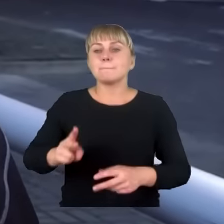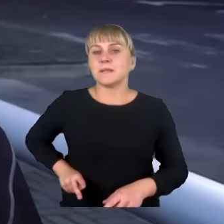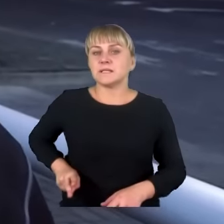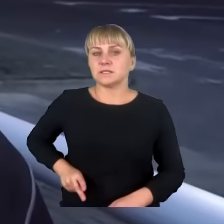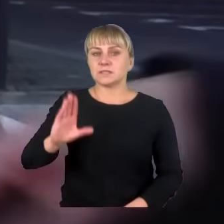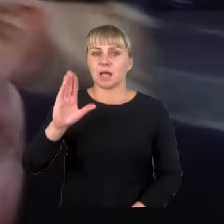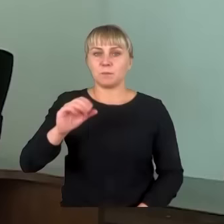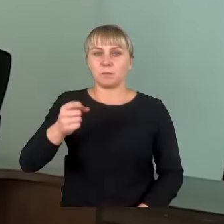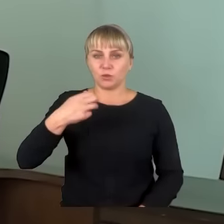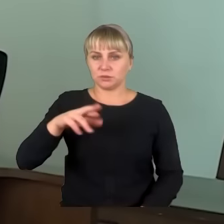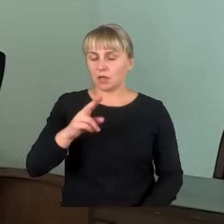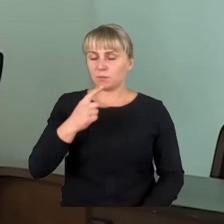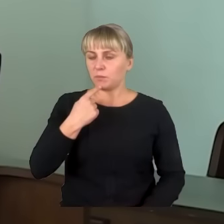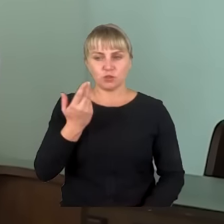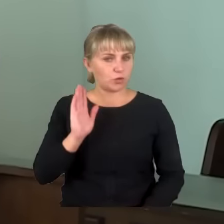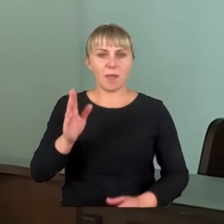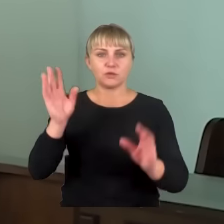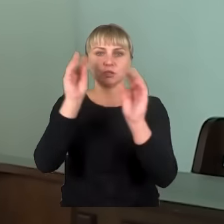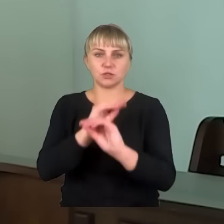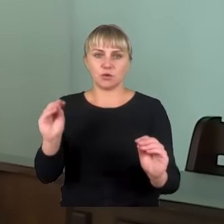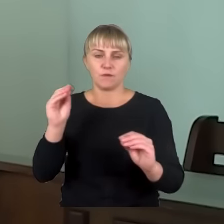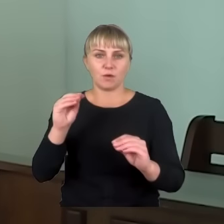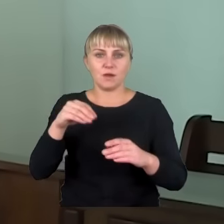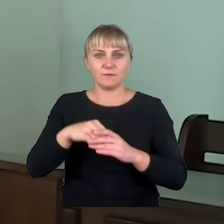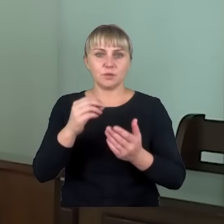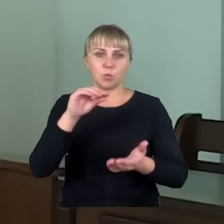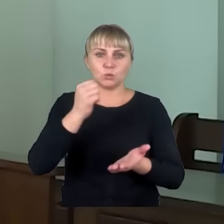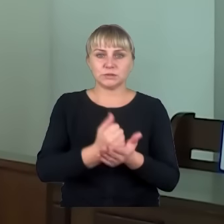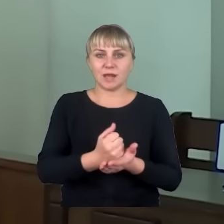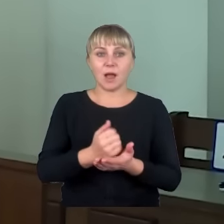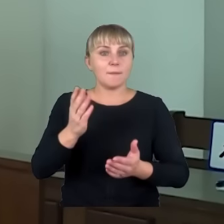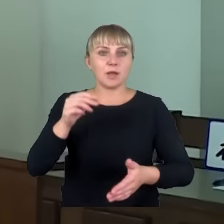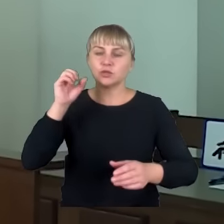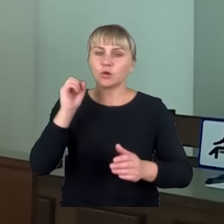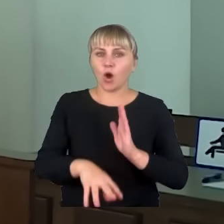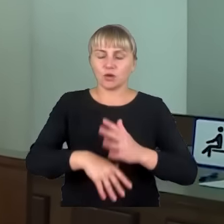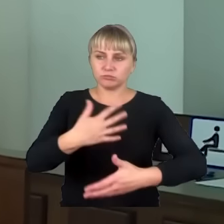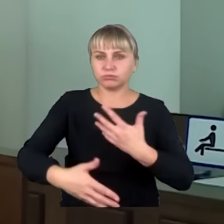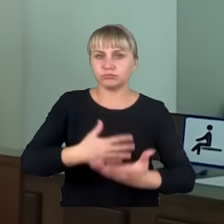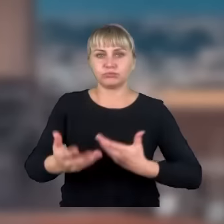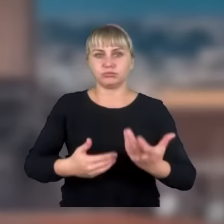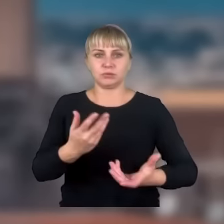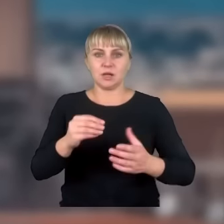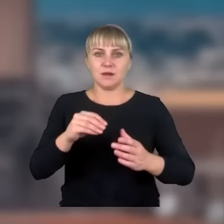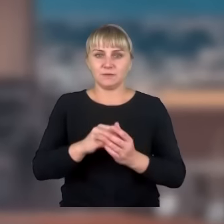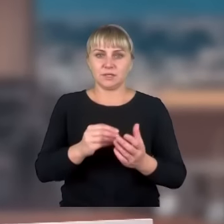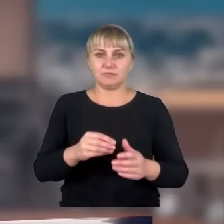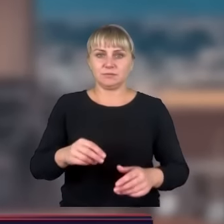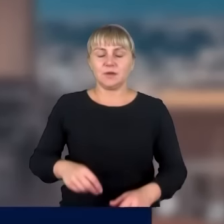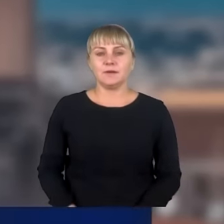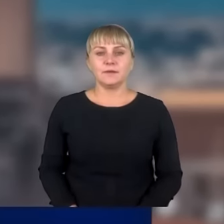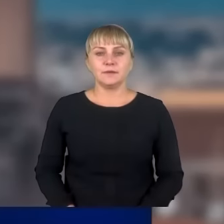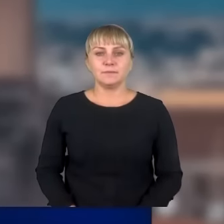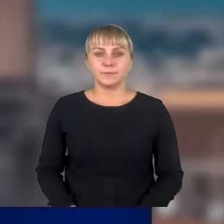nie będzie jej respektował. A to oznacza pogłębianie chaosu w wymiarze sprawiedliwości i stopniowe destabilizowanie państwa. Ja z